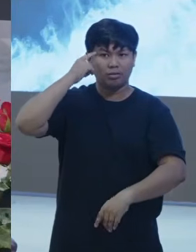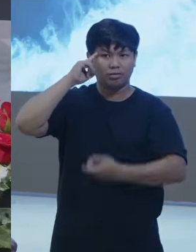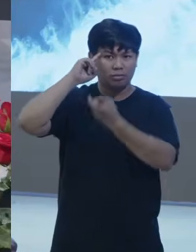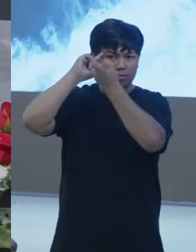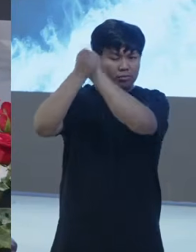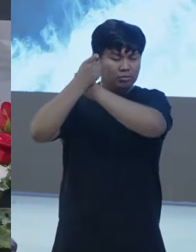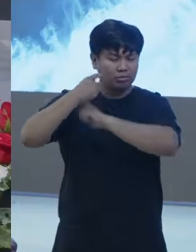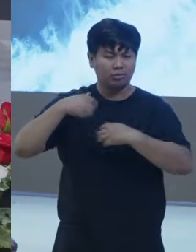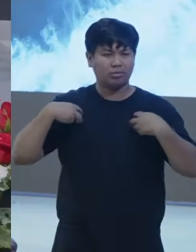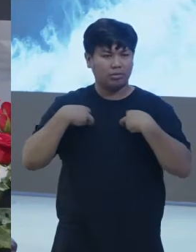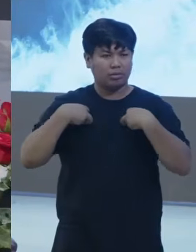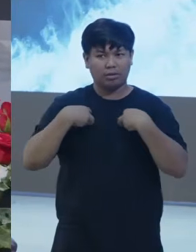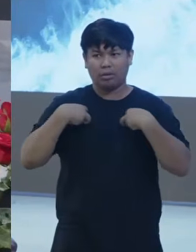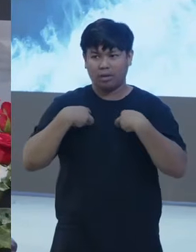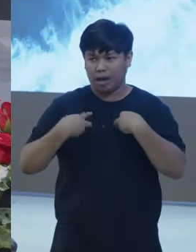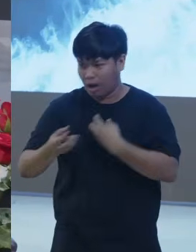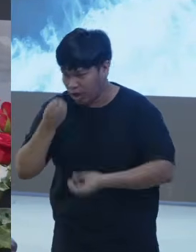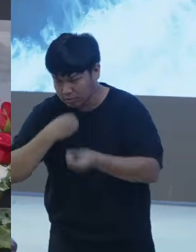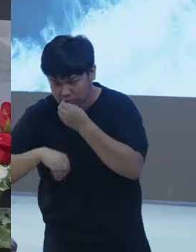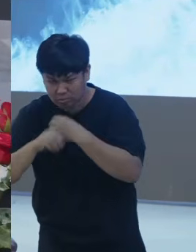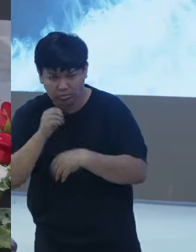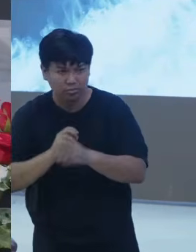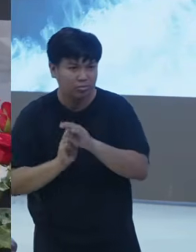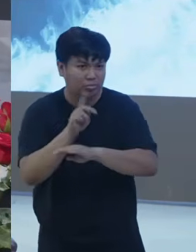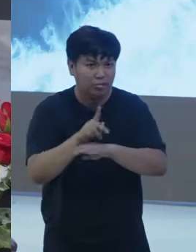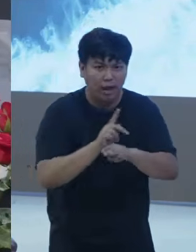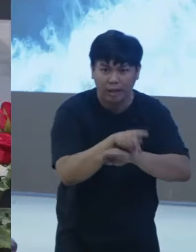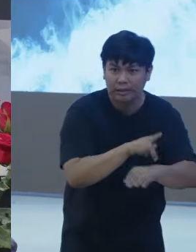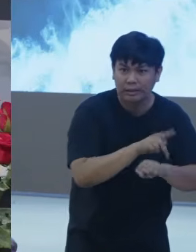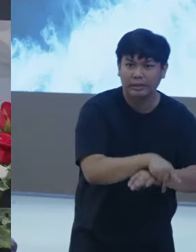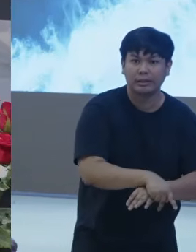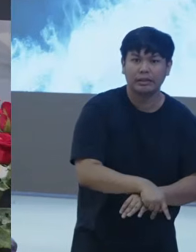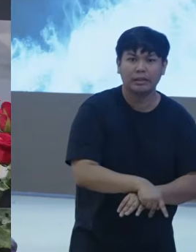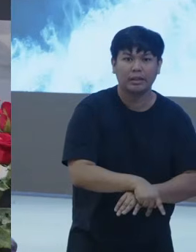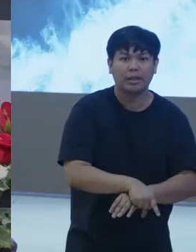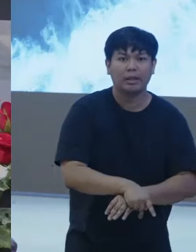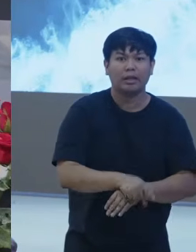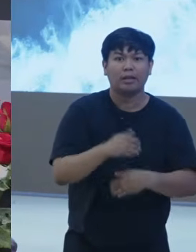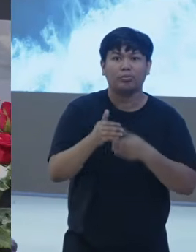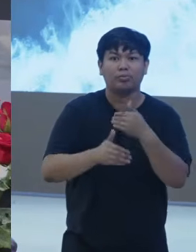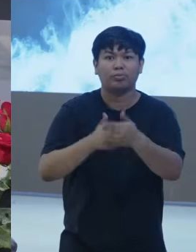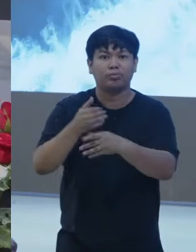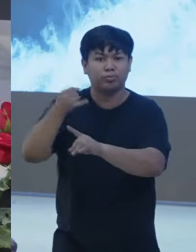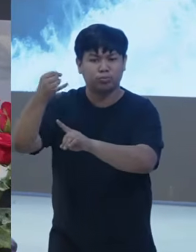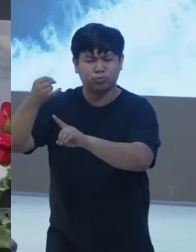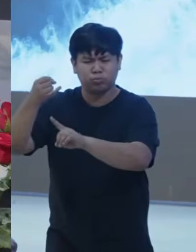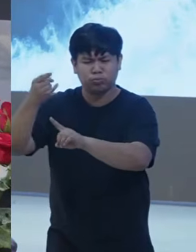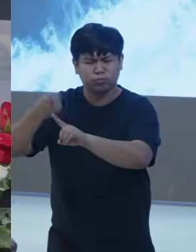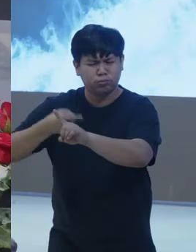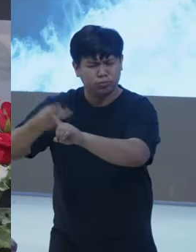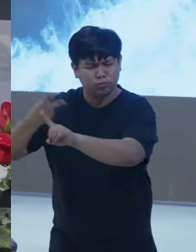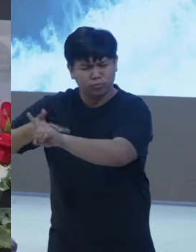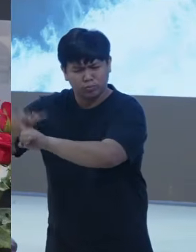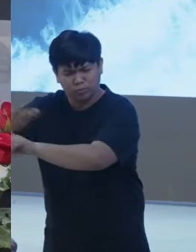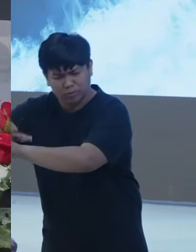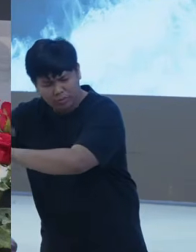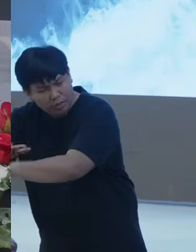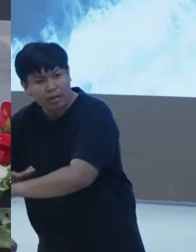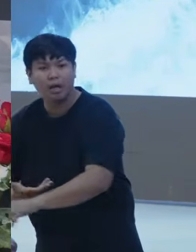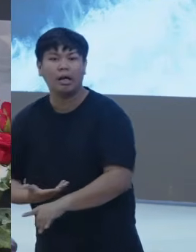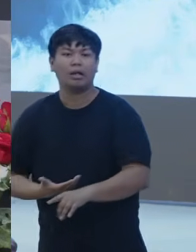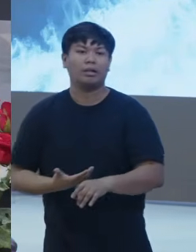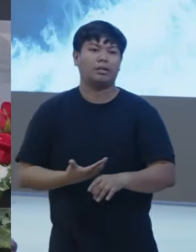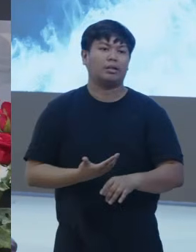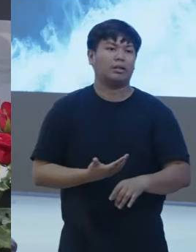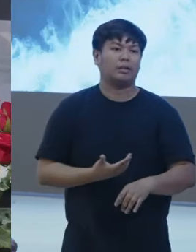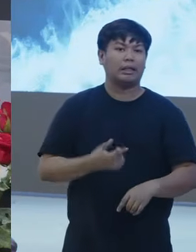4:35. All the inhabitants of the earth are accounted as nothing. And he does according to his will